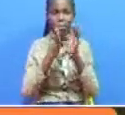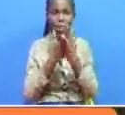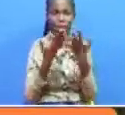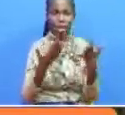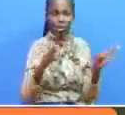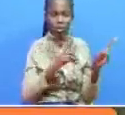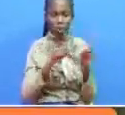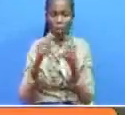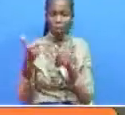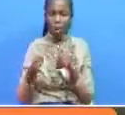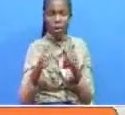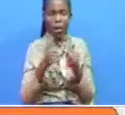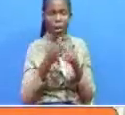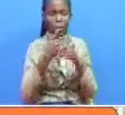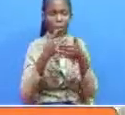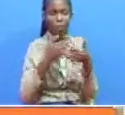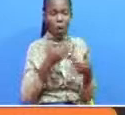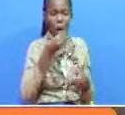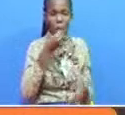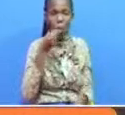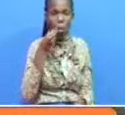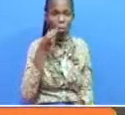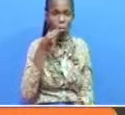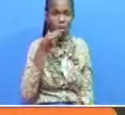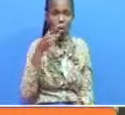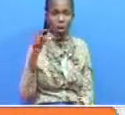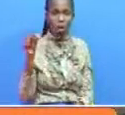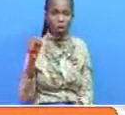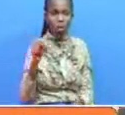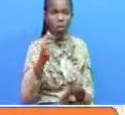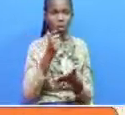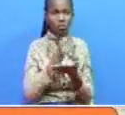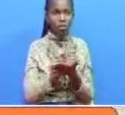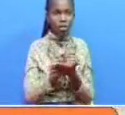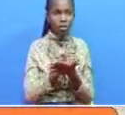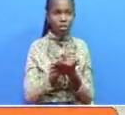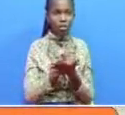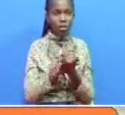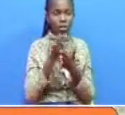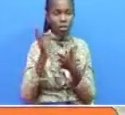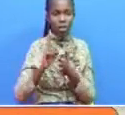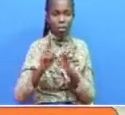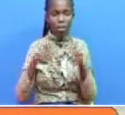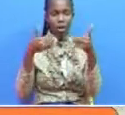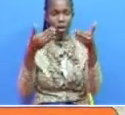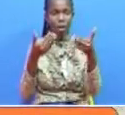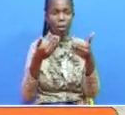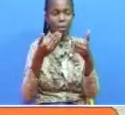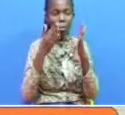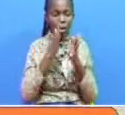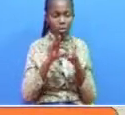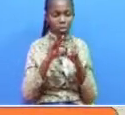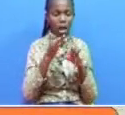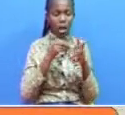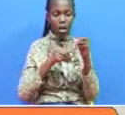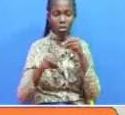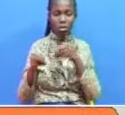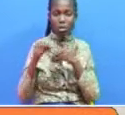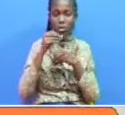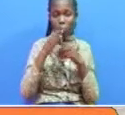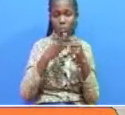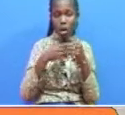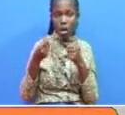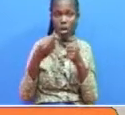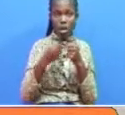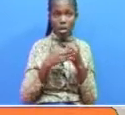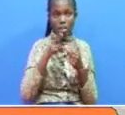ata namba kuthi kwa ke Musi Shaweri. Kuhulia Gatundu na kunenga na maovisi manini makitambasye. Kwa loku sakuwa andhini uo sakuwa ni wa matuku